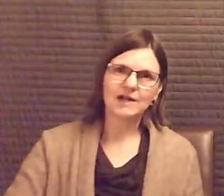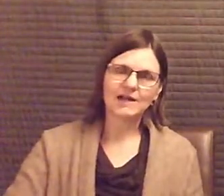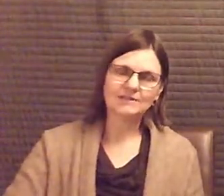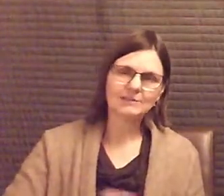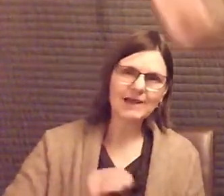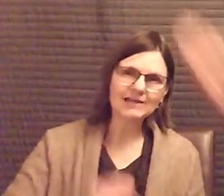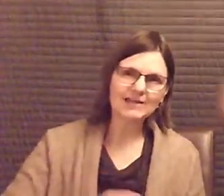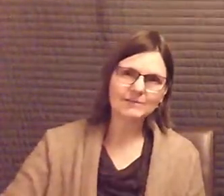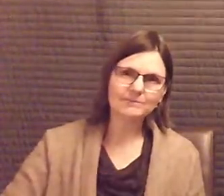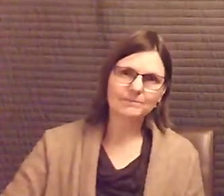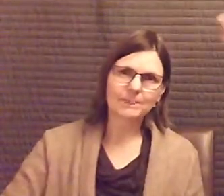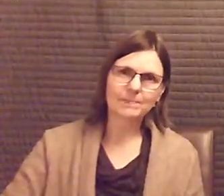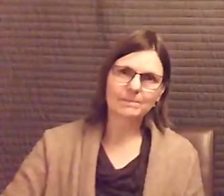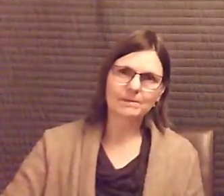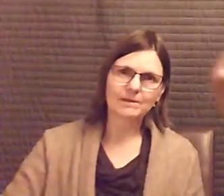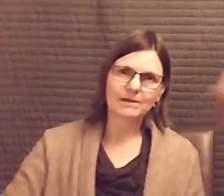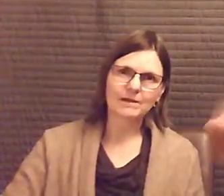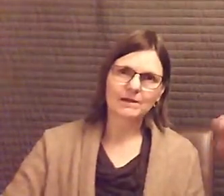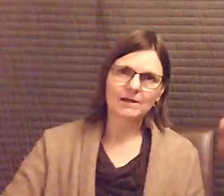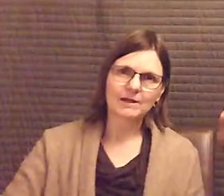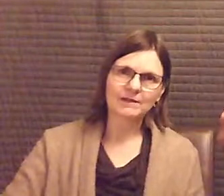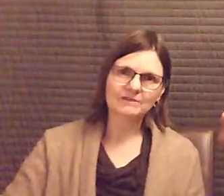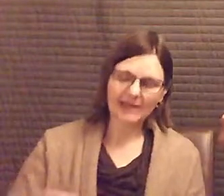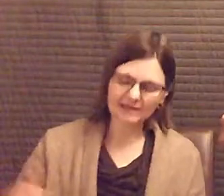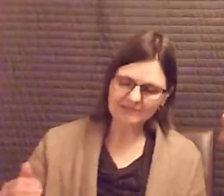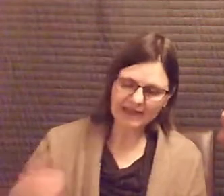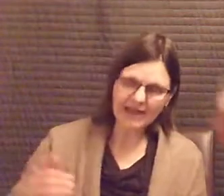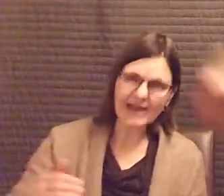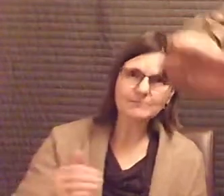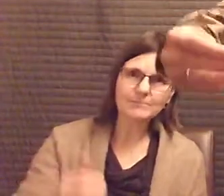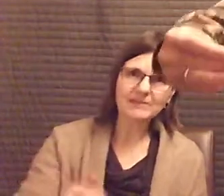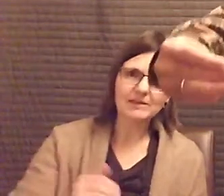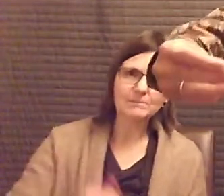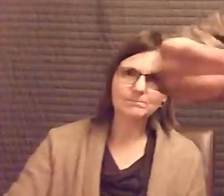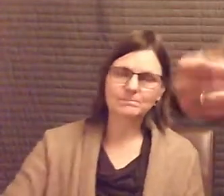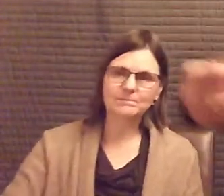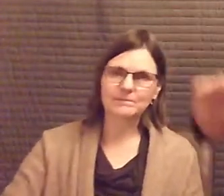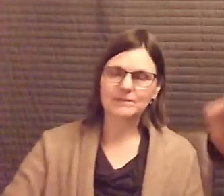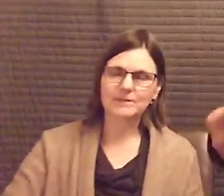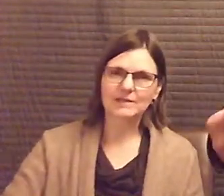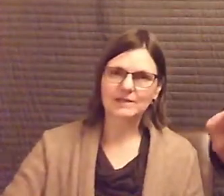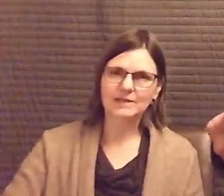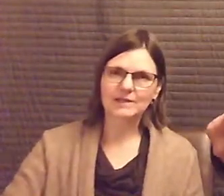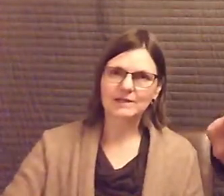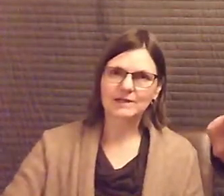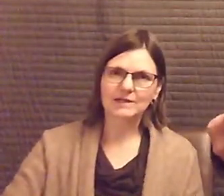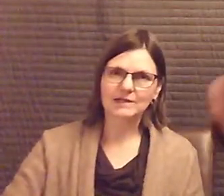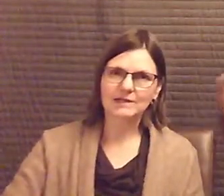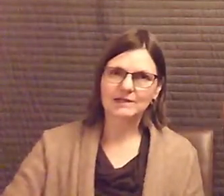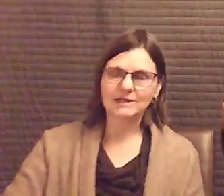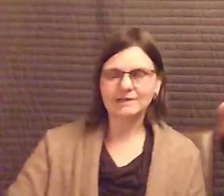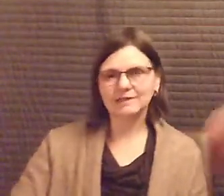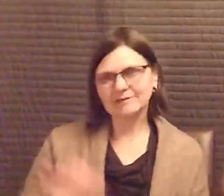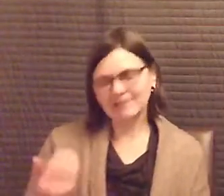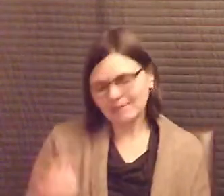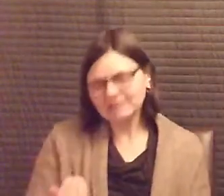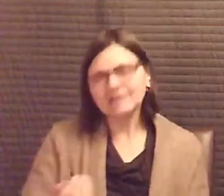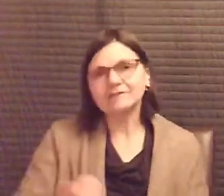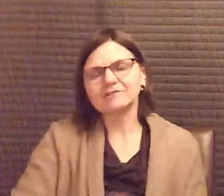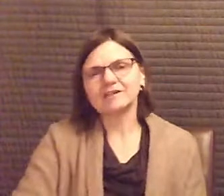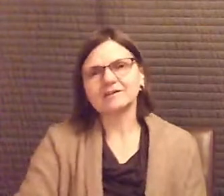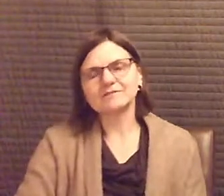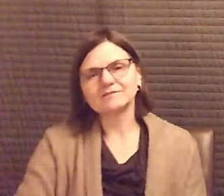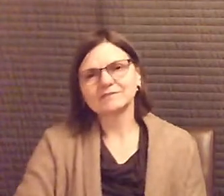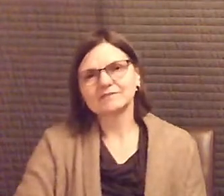millennium aan en kom ik heb je saai zijn en zij gaan met hem icandy van je moet heel je met hem